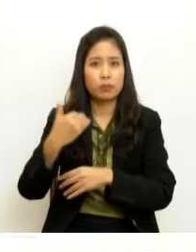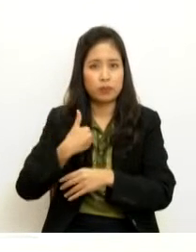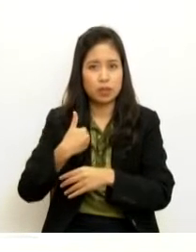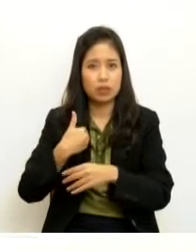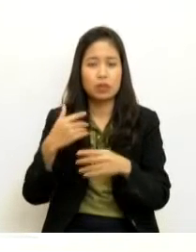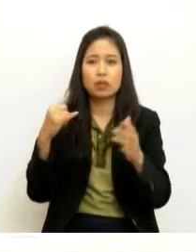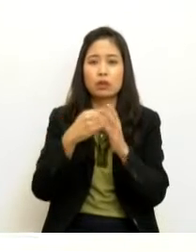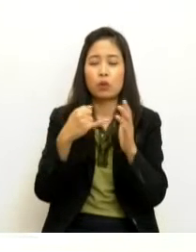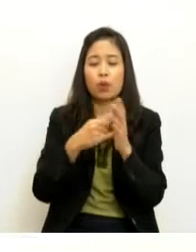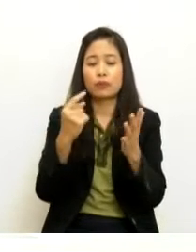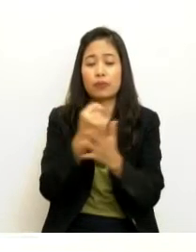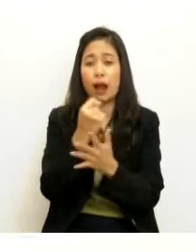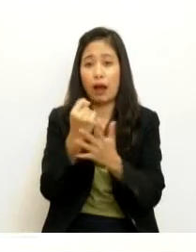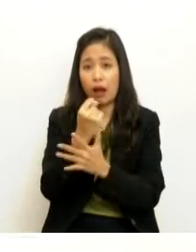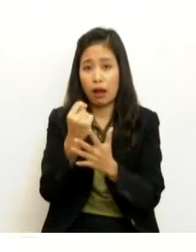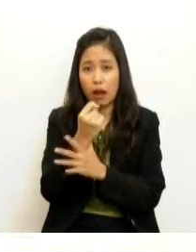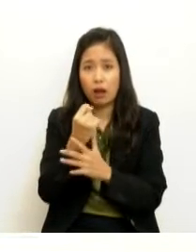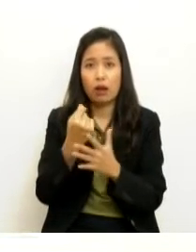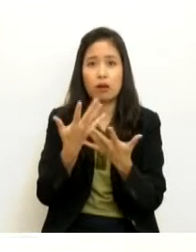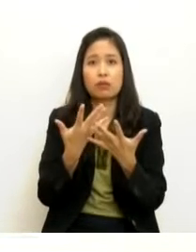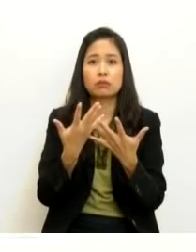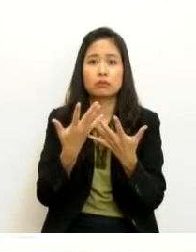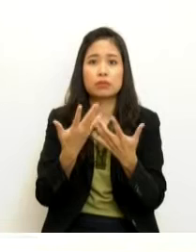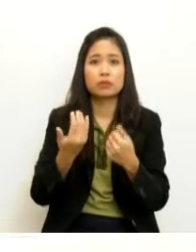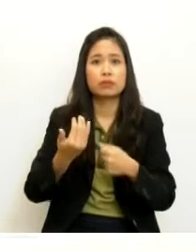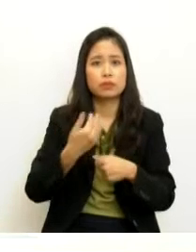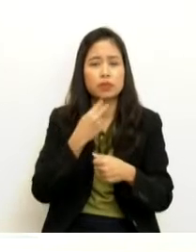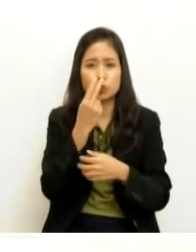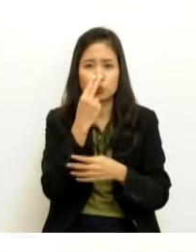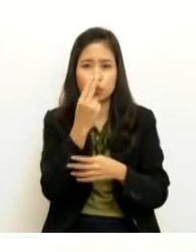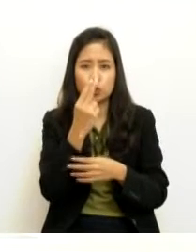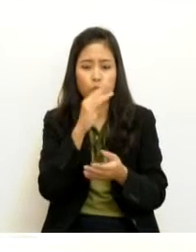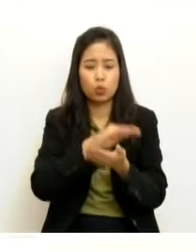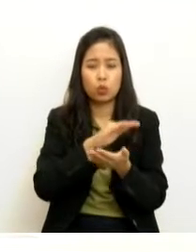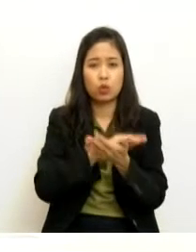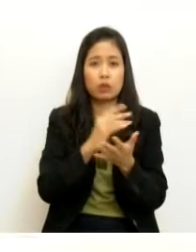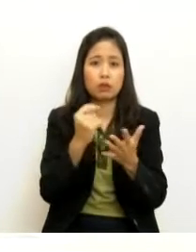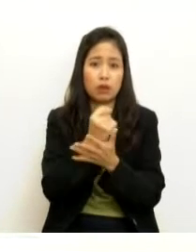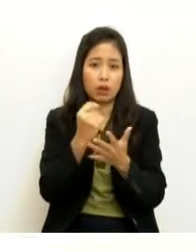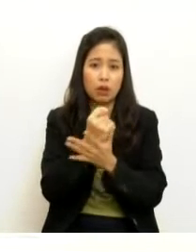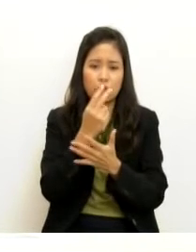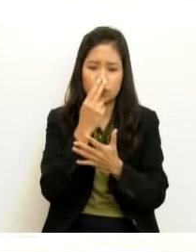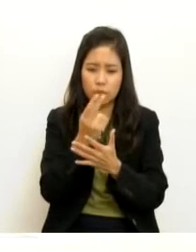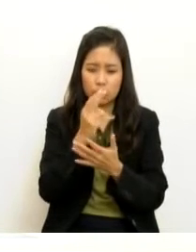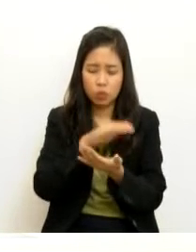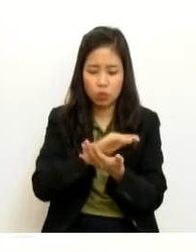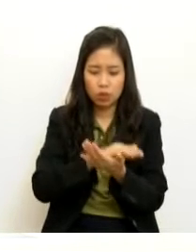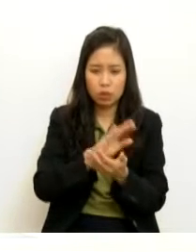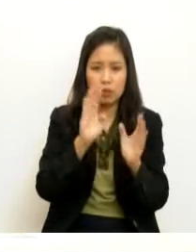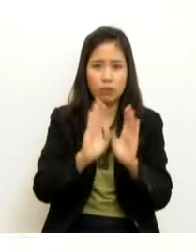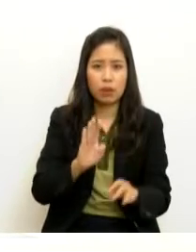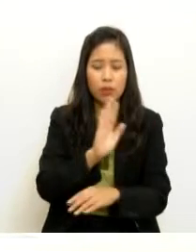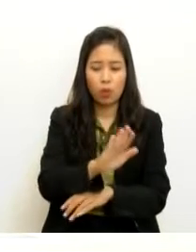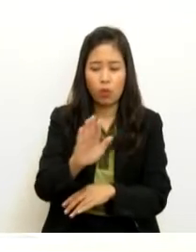ากเขต2เราก็ต้องไปดูว่าบริบทตรงนั้นเนี่ยเราต้องจัดให้สอดคล้องกับบริบทอาจจะเป็นโรงเรียนพักน